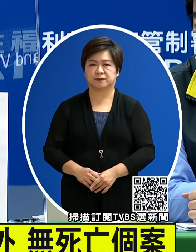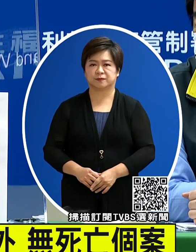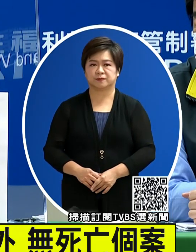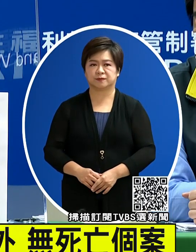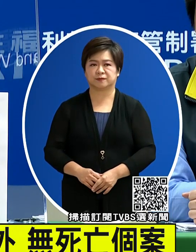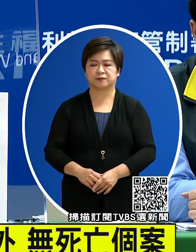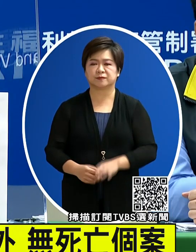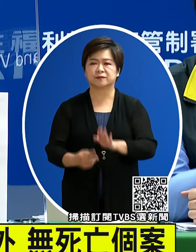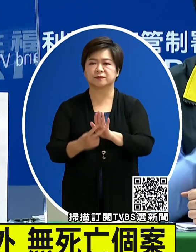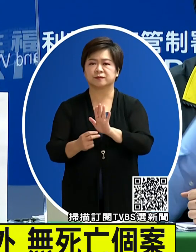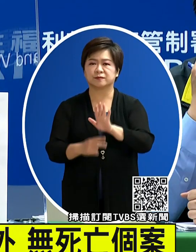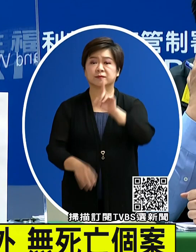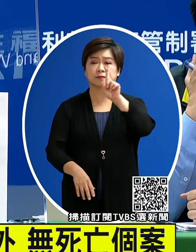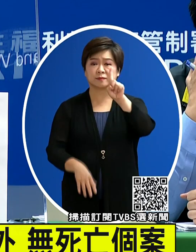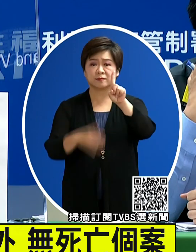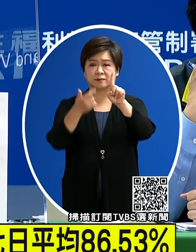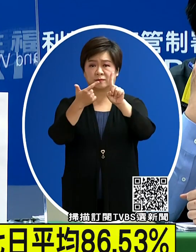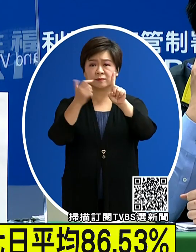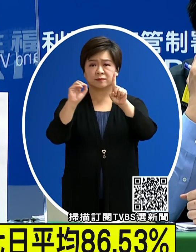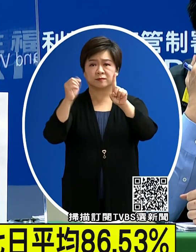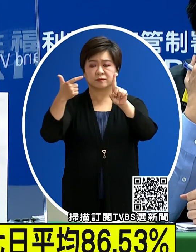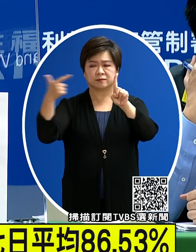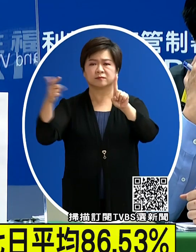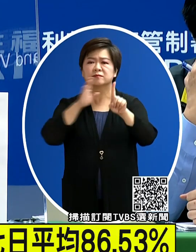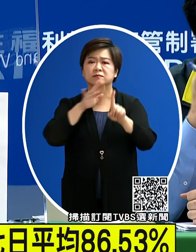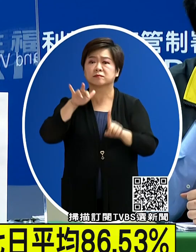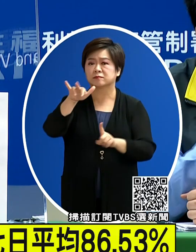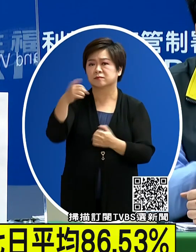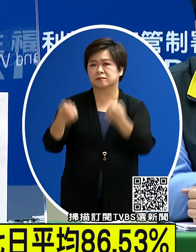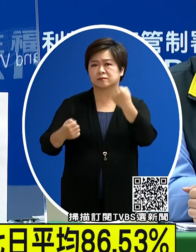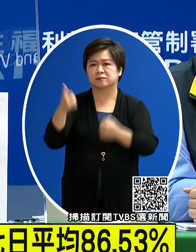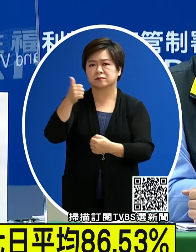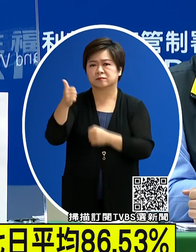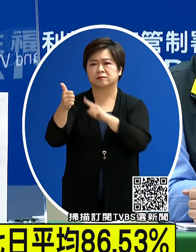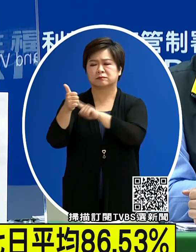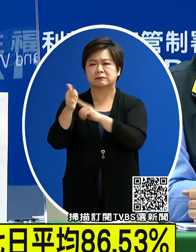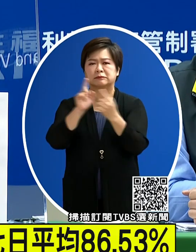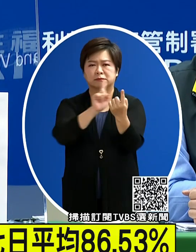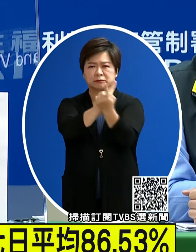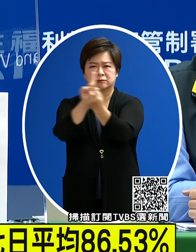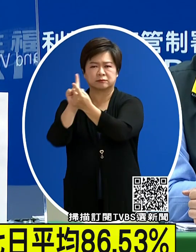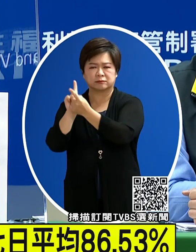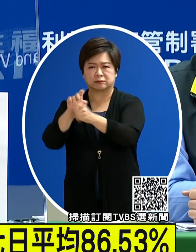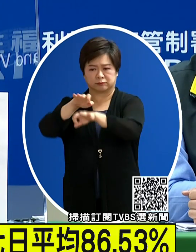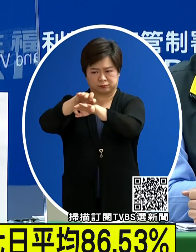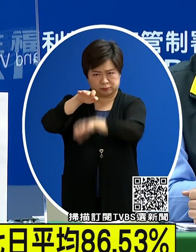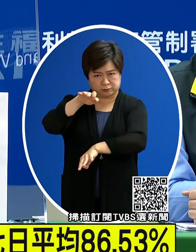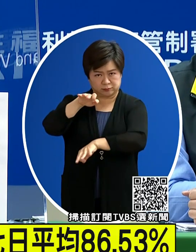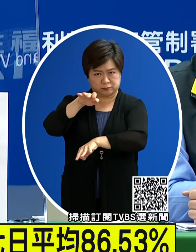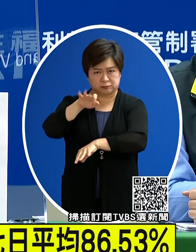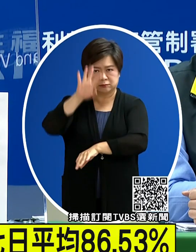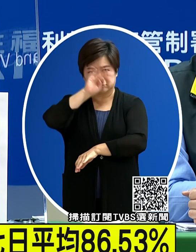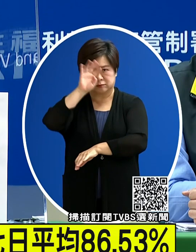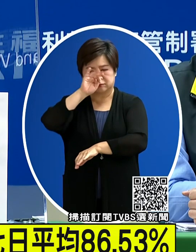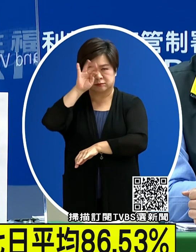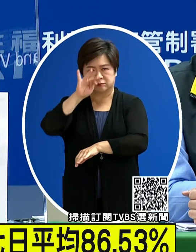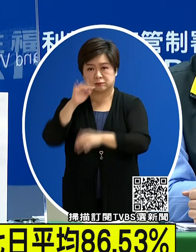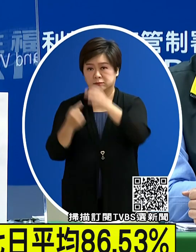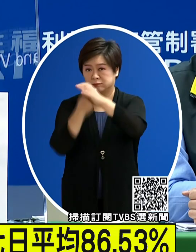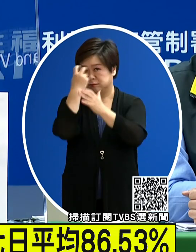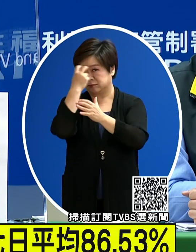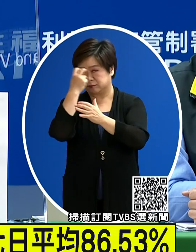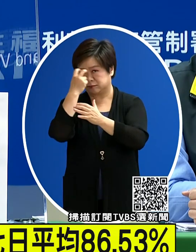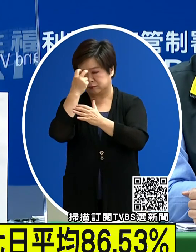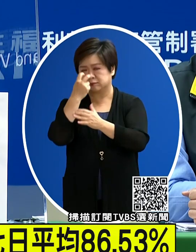那16066这个机师他的一个框列者的裁剪的情况，那还有2位